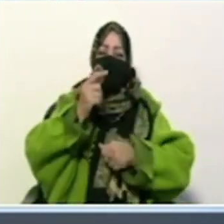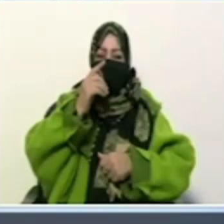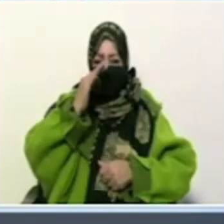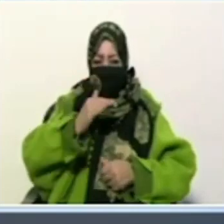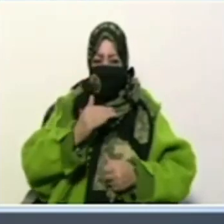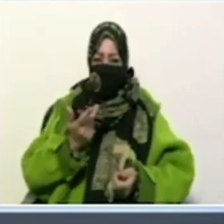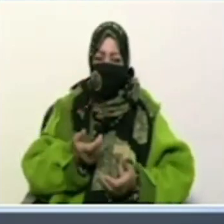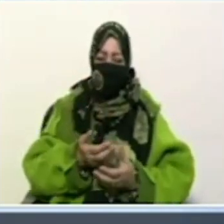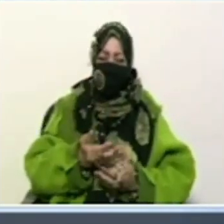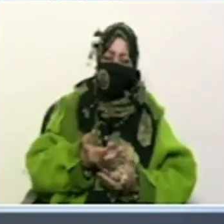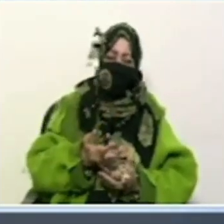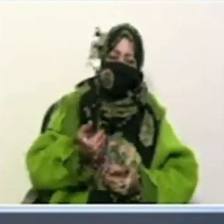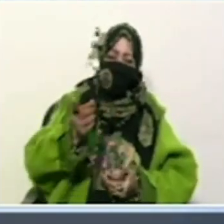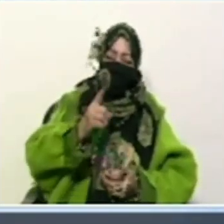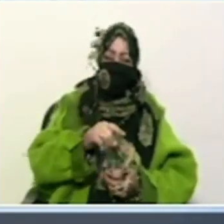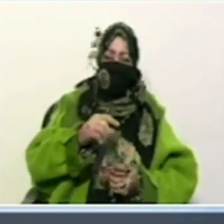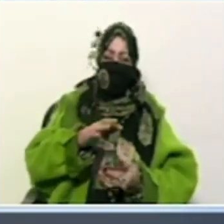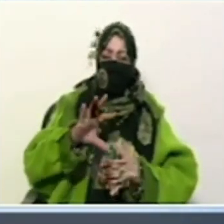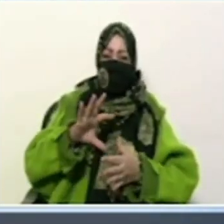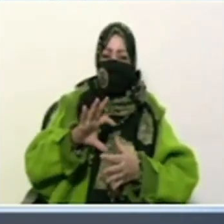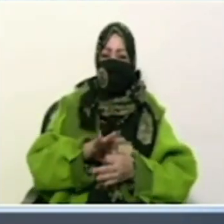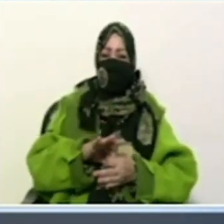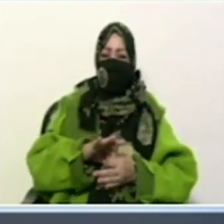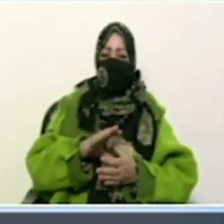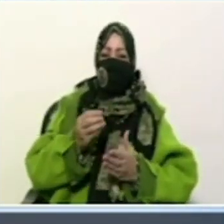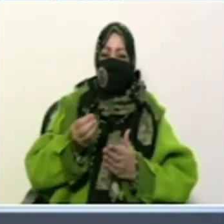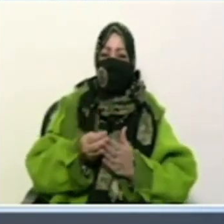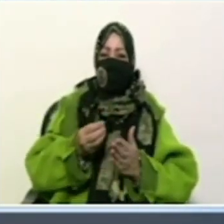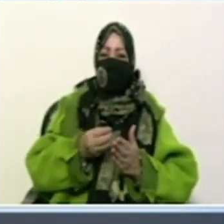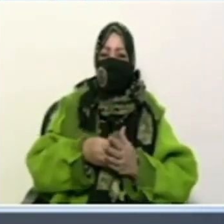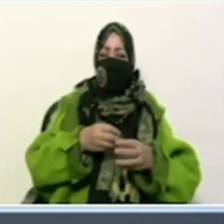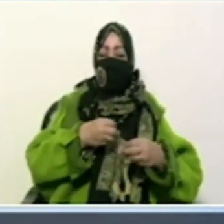ذبحها، إذا عق الإنسان لمولود الله